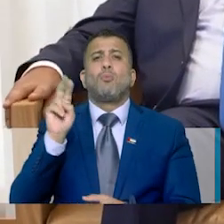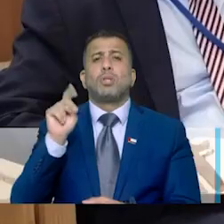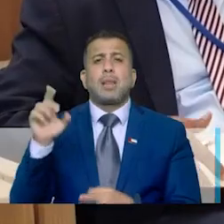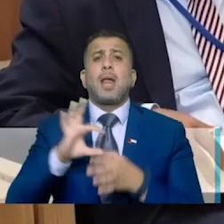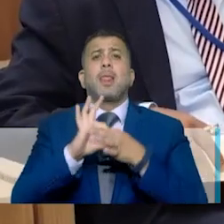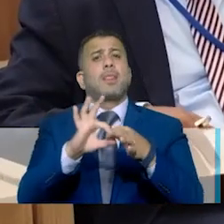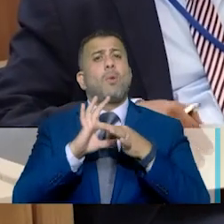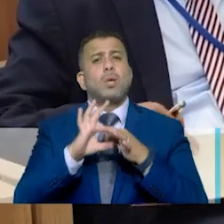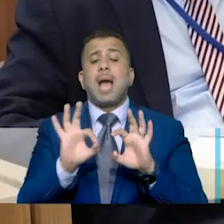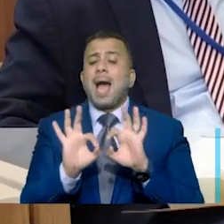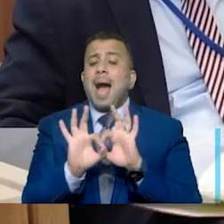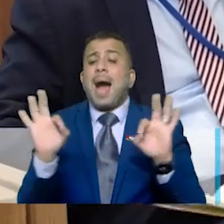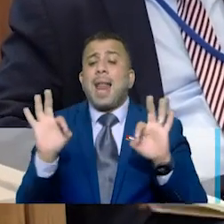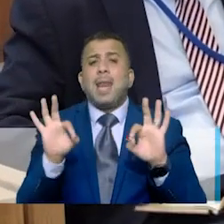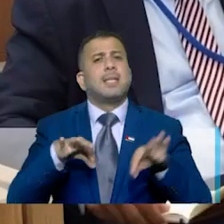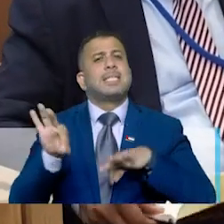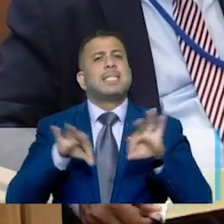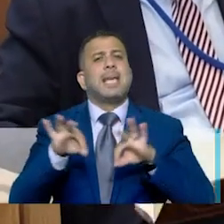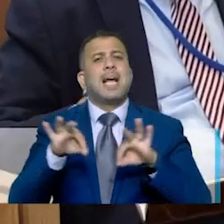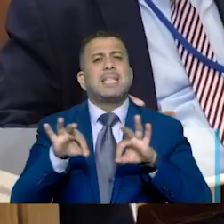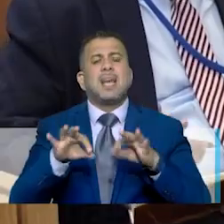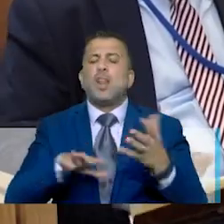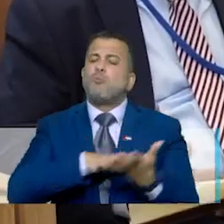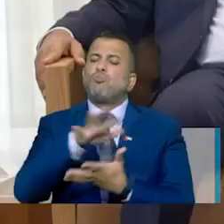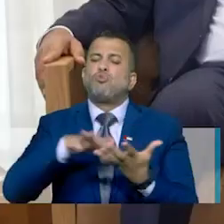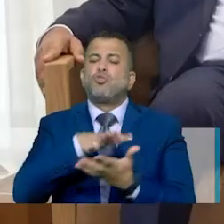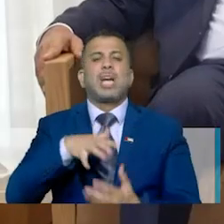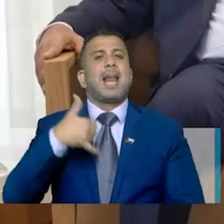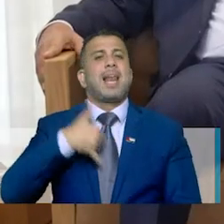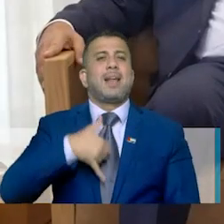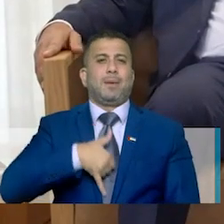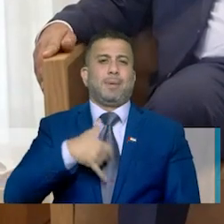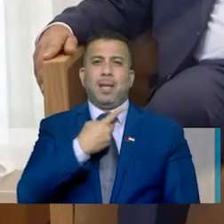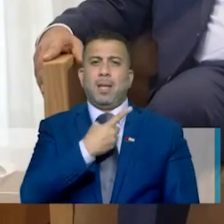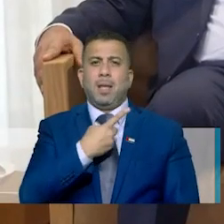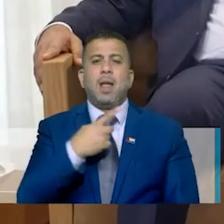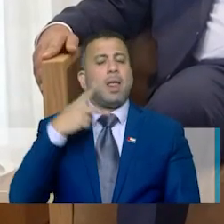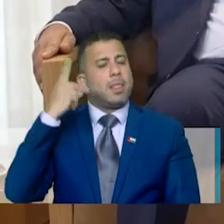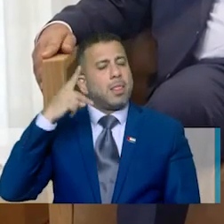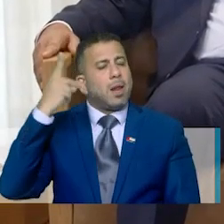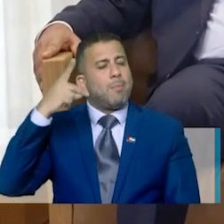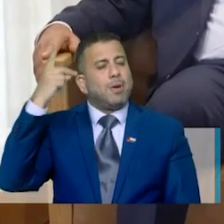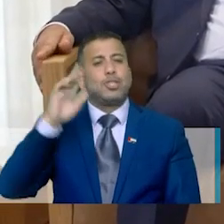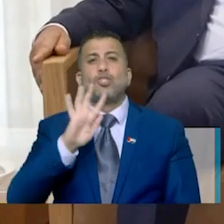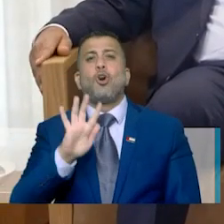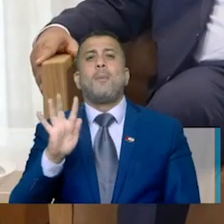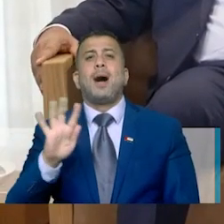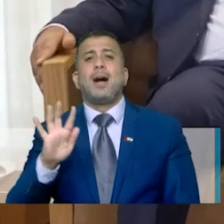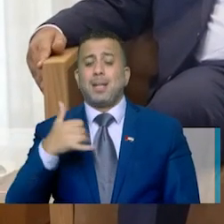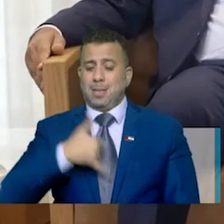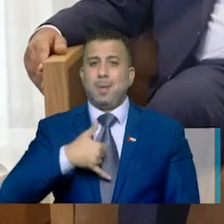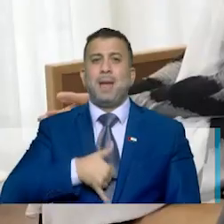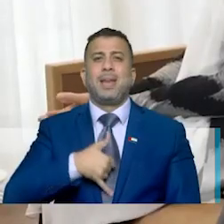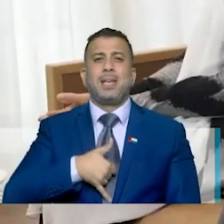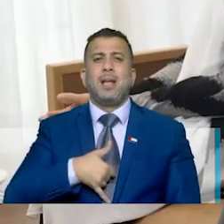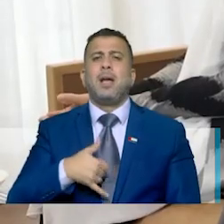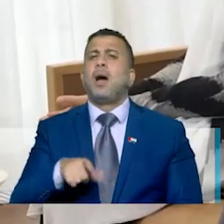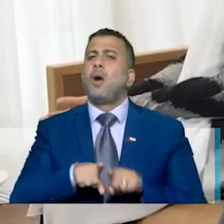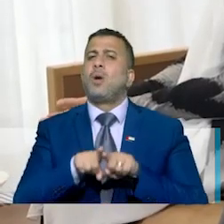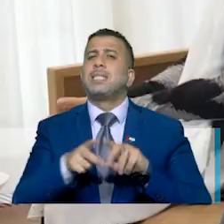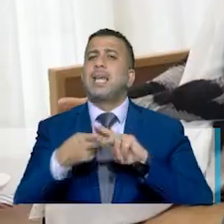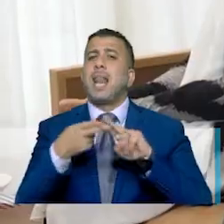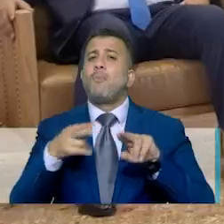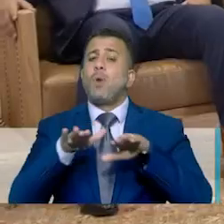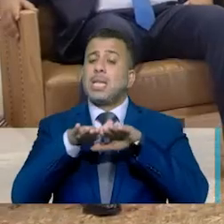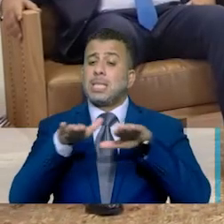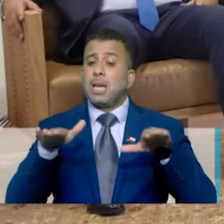الامم المتحده للتواصل الى حل سياسي للازمه اليمنيه بما يلبي طموحات الشعب اليمني الشقيق